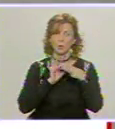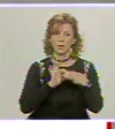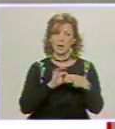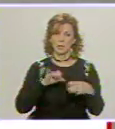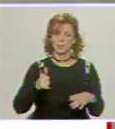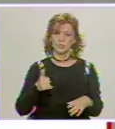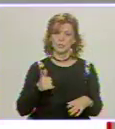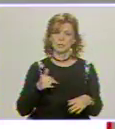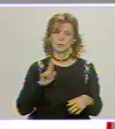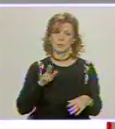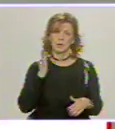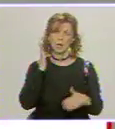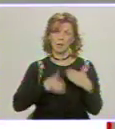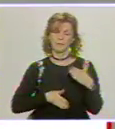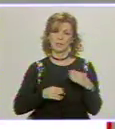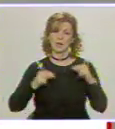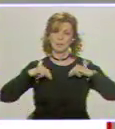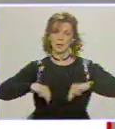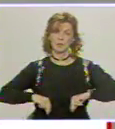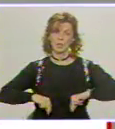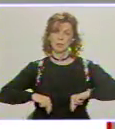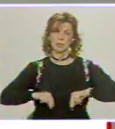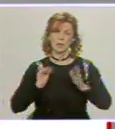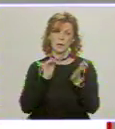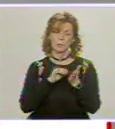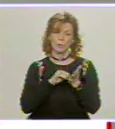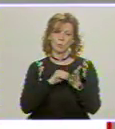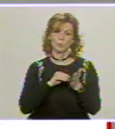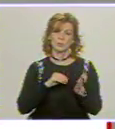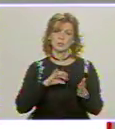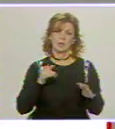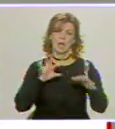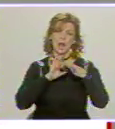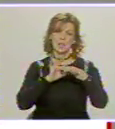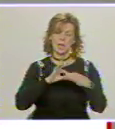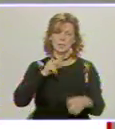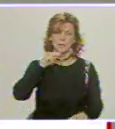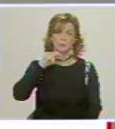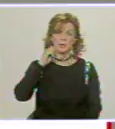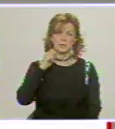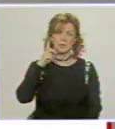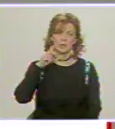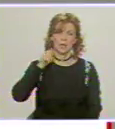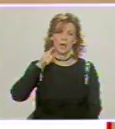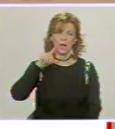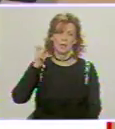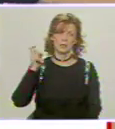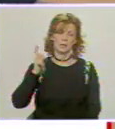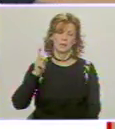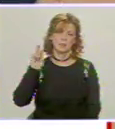ca la final președintele propus de alianța PSD-ALDE să fie președintele de la